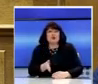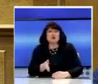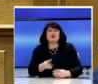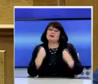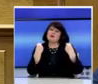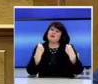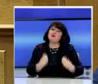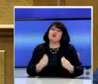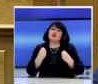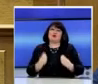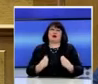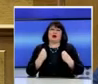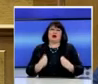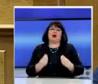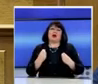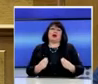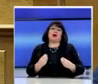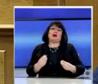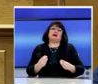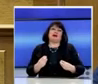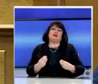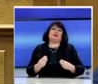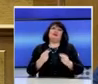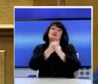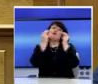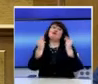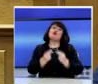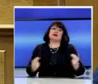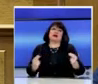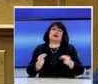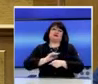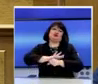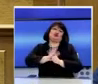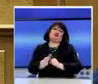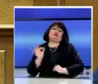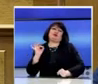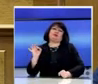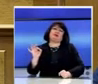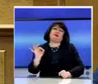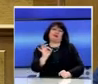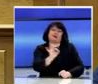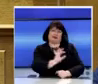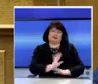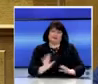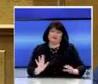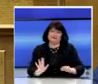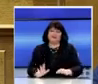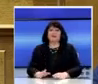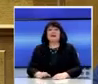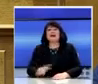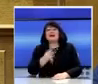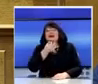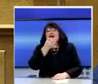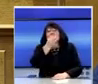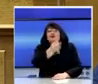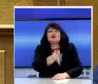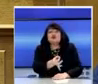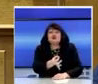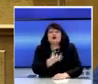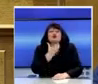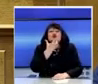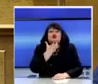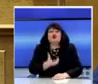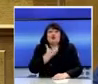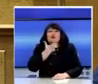πολύ καλύτερη εξέλιξη στην πανδημία. Γι' αυτό λέω ότι έχετε σοβαρές